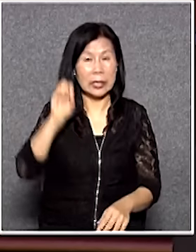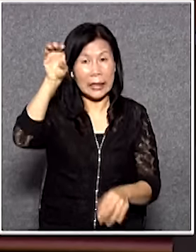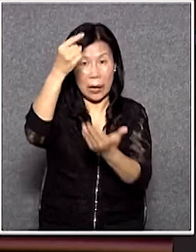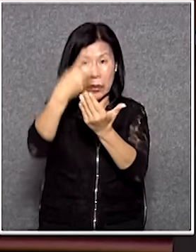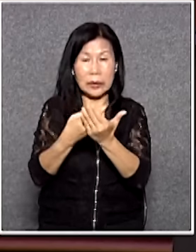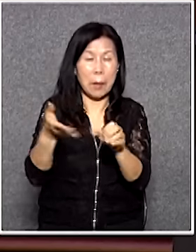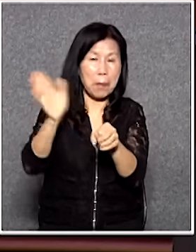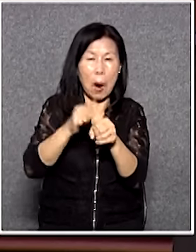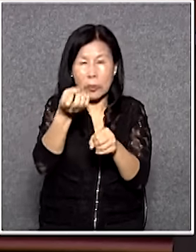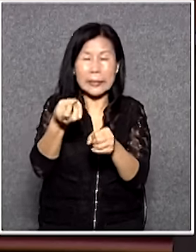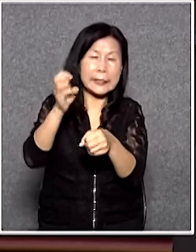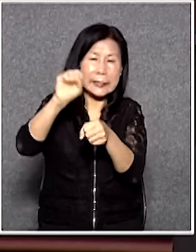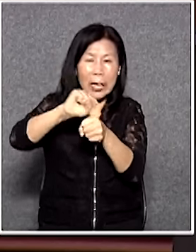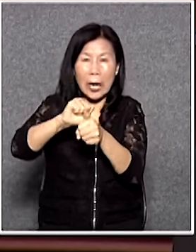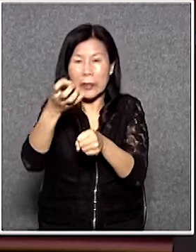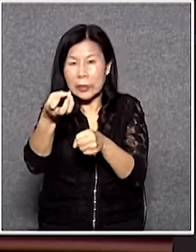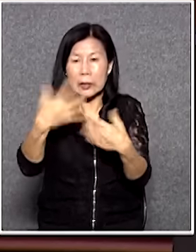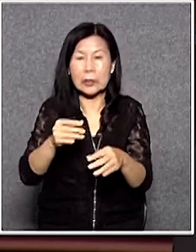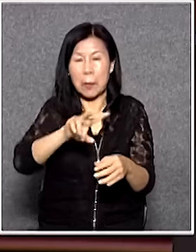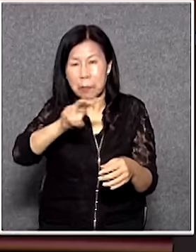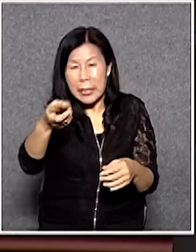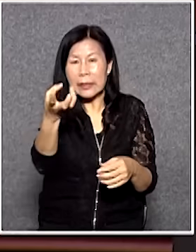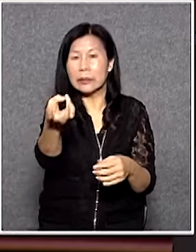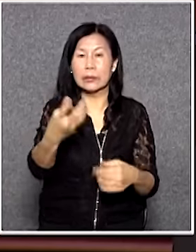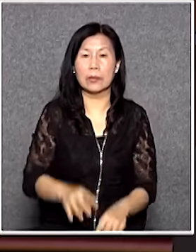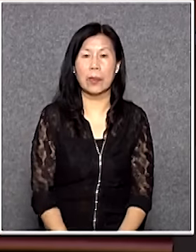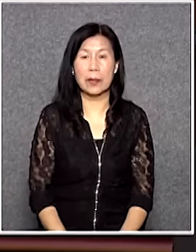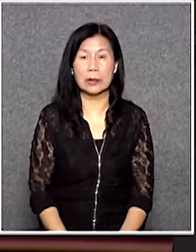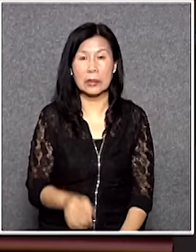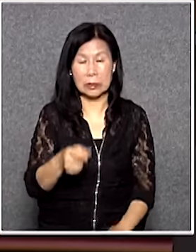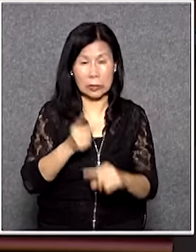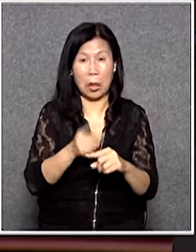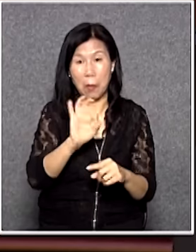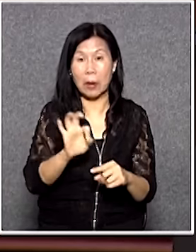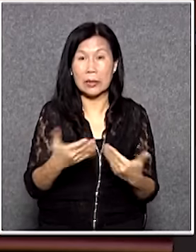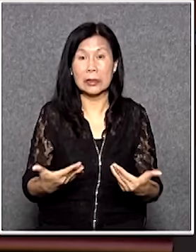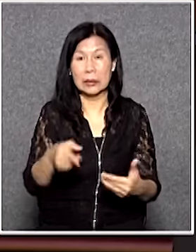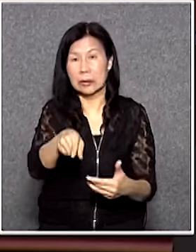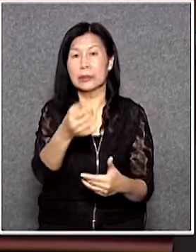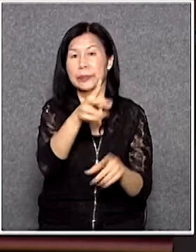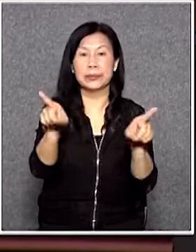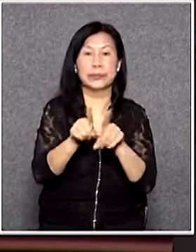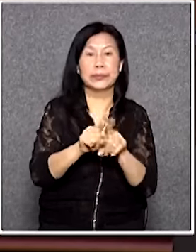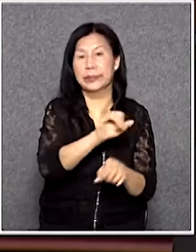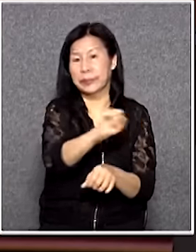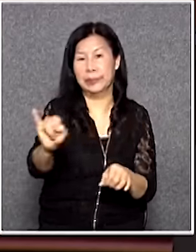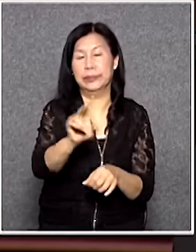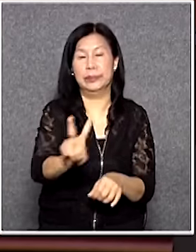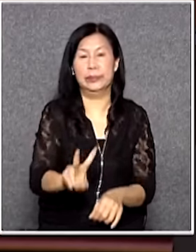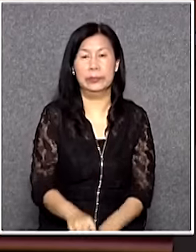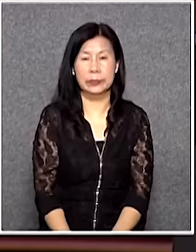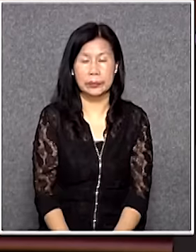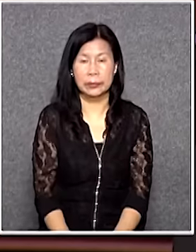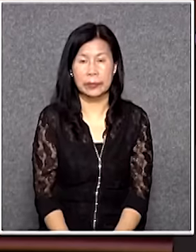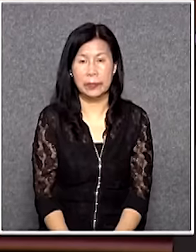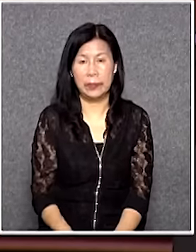小补都系小修小补嚟嘅，但系都好过冇，好过你而家咁，系嘛？即